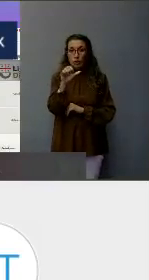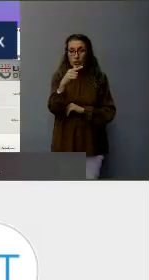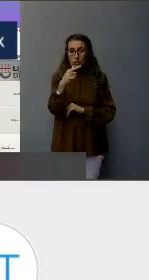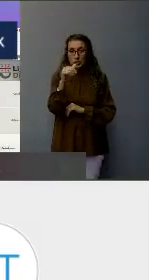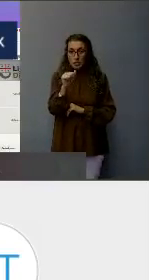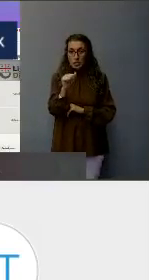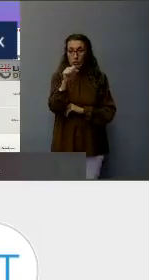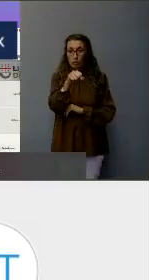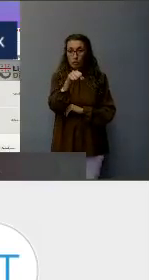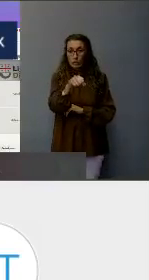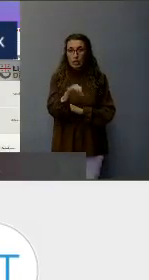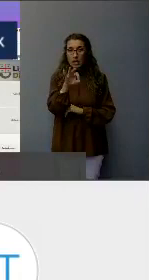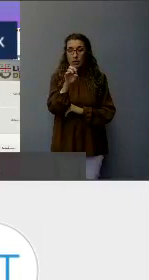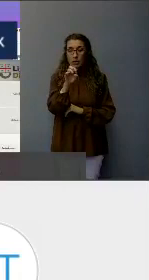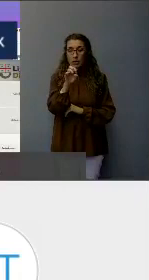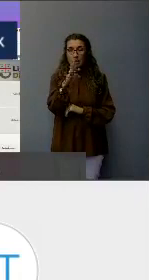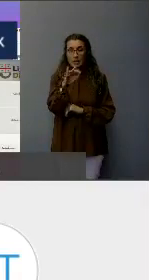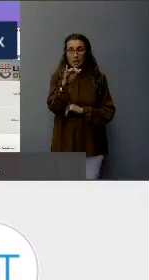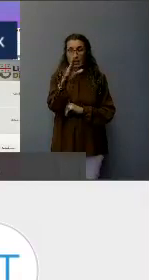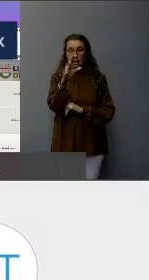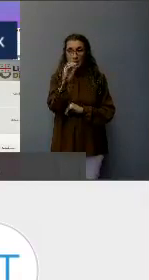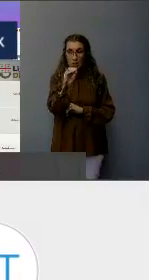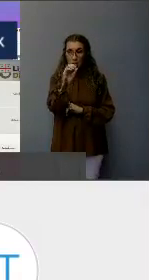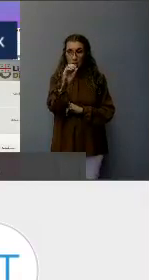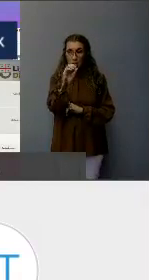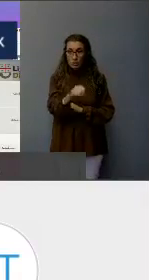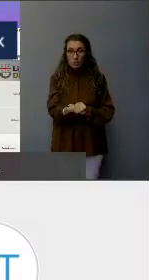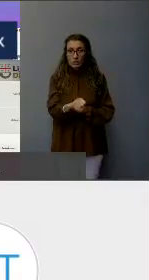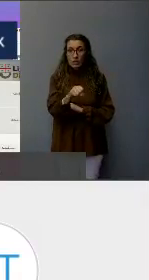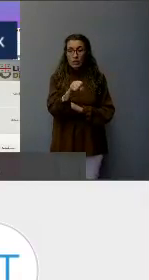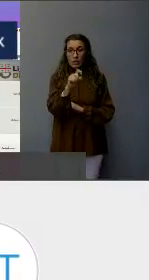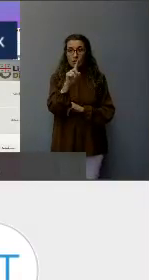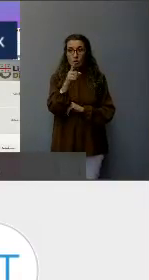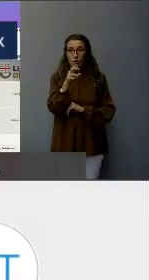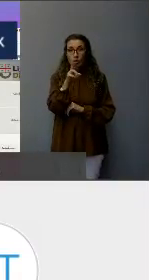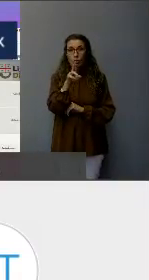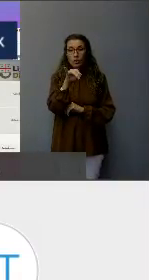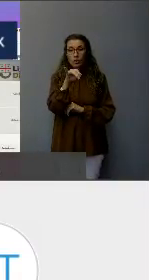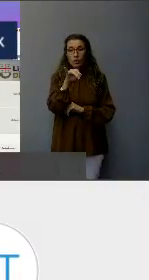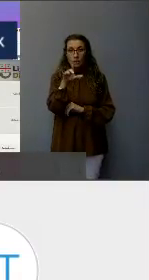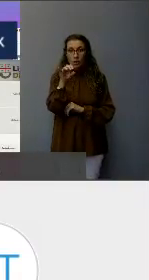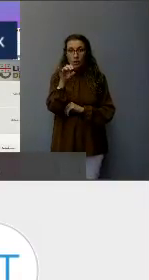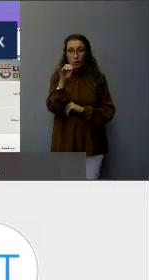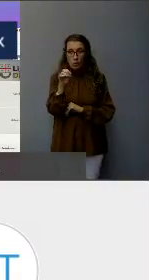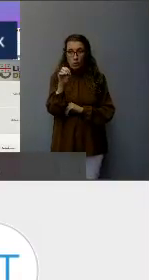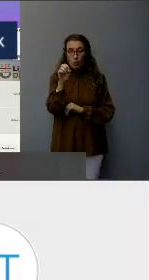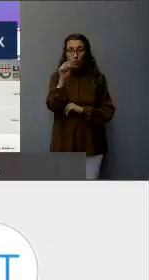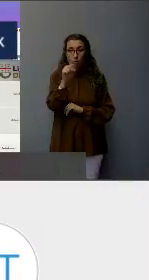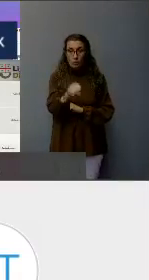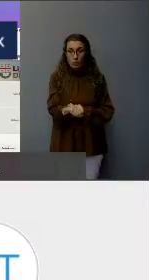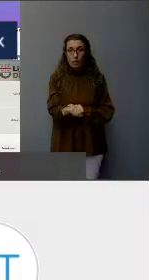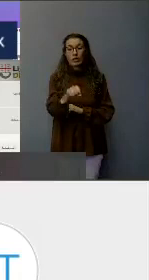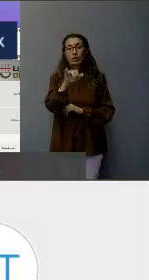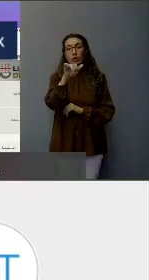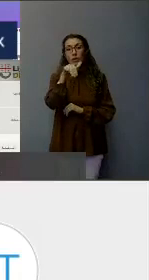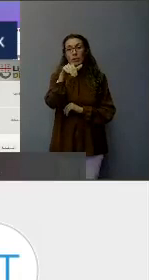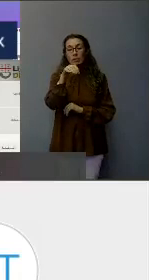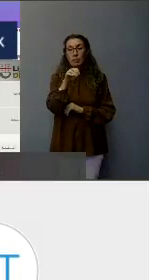contrario consigliere ferrero contrario consigliere grillo contrario